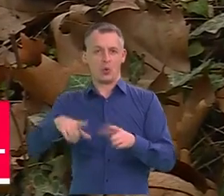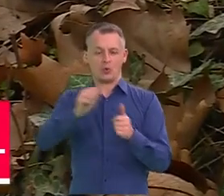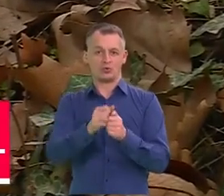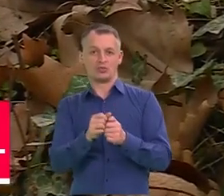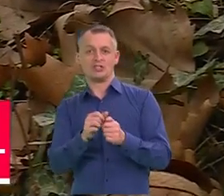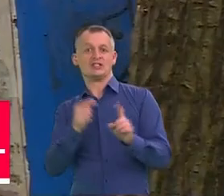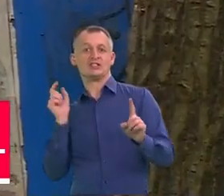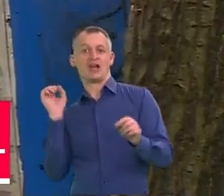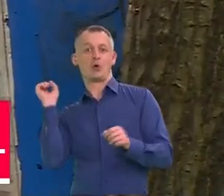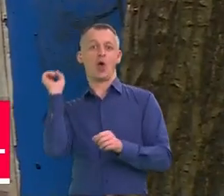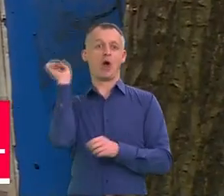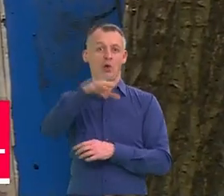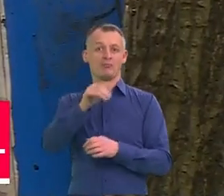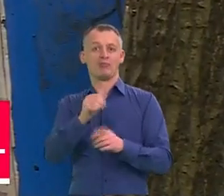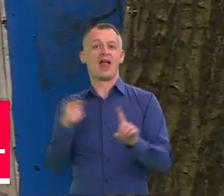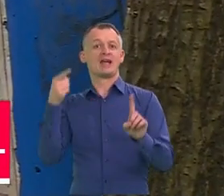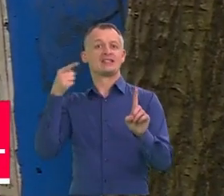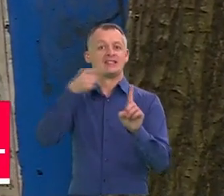basketbaliști profesioniști.